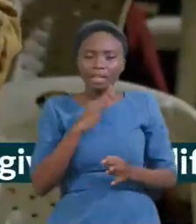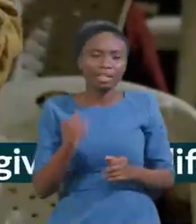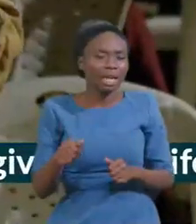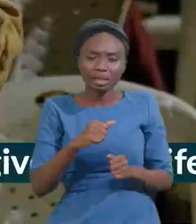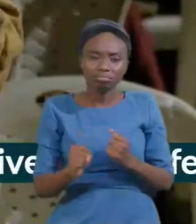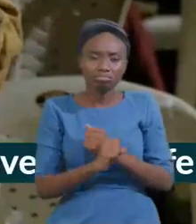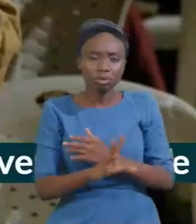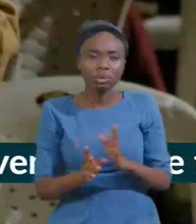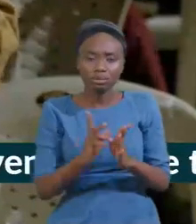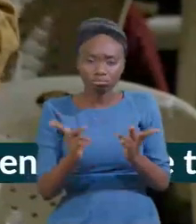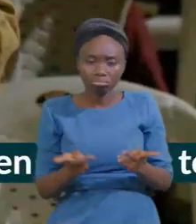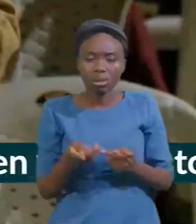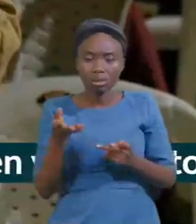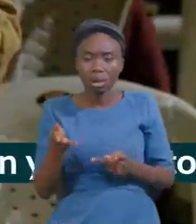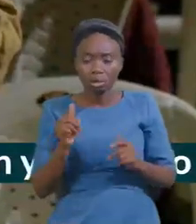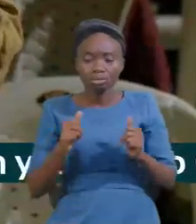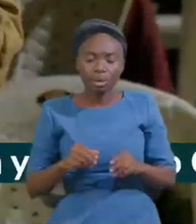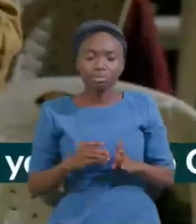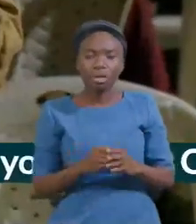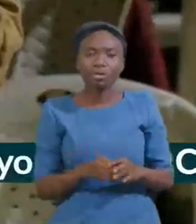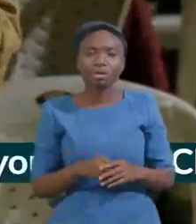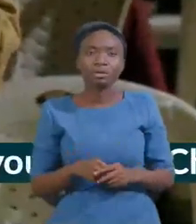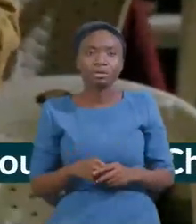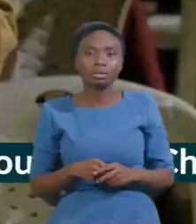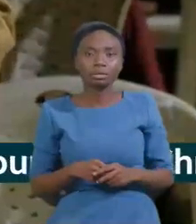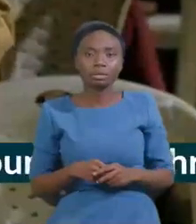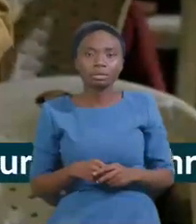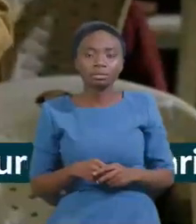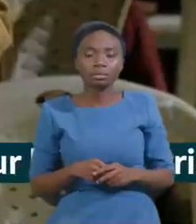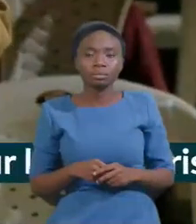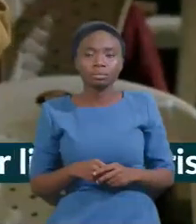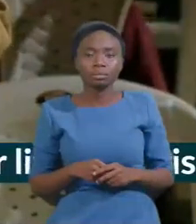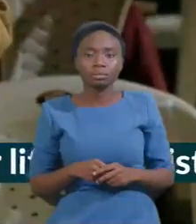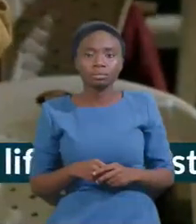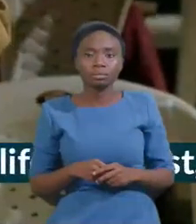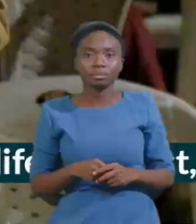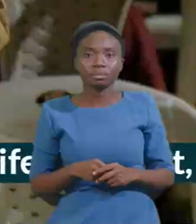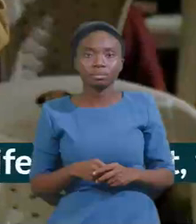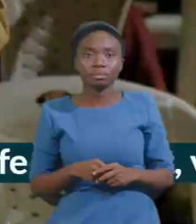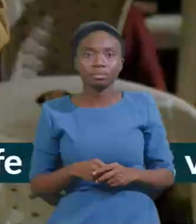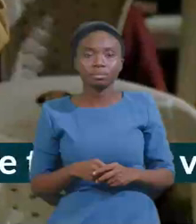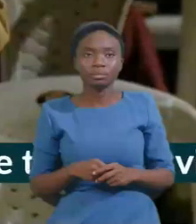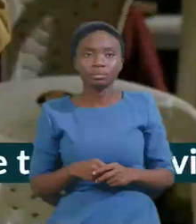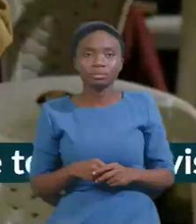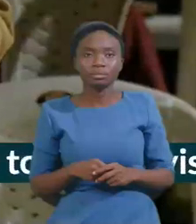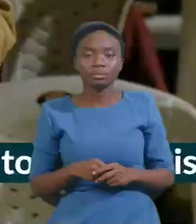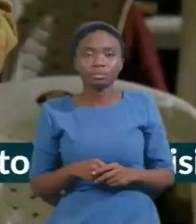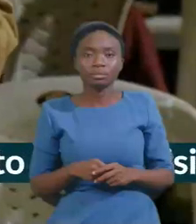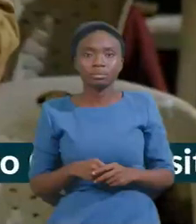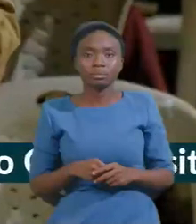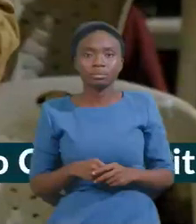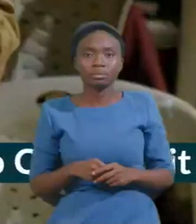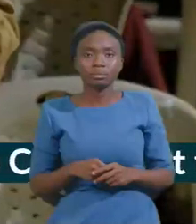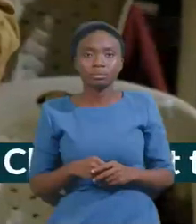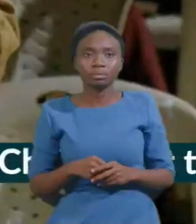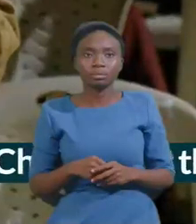there where you can direct, come behind this boulangerie. S'il y a un lieu connu là-bas que vous pouvez nous indiquer